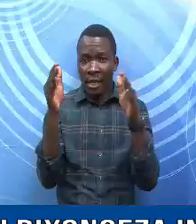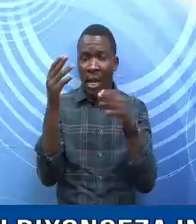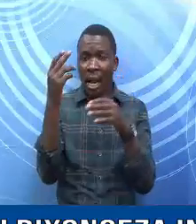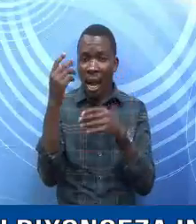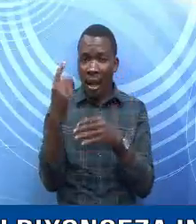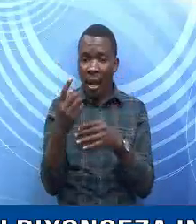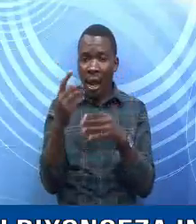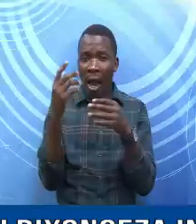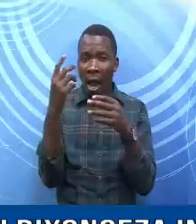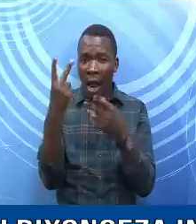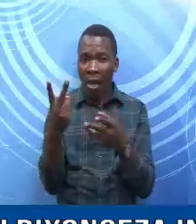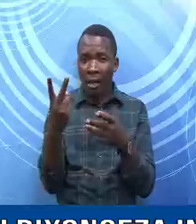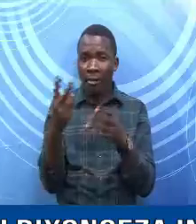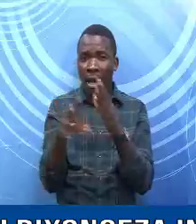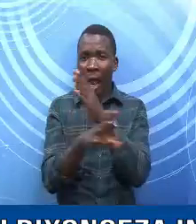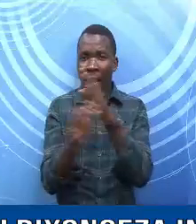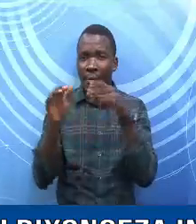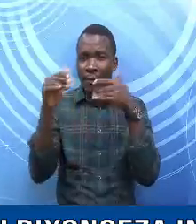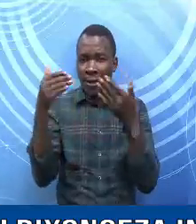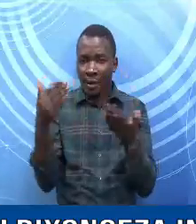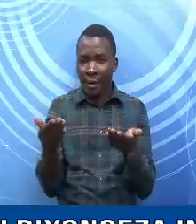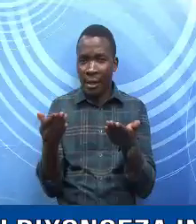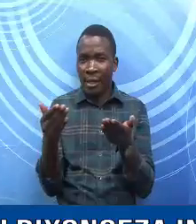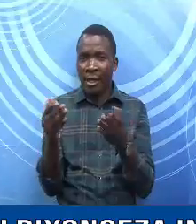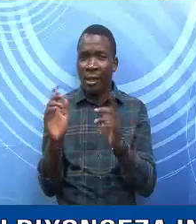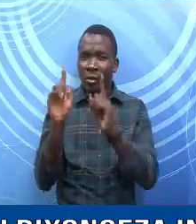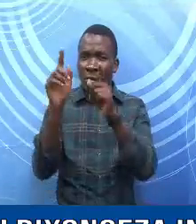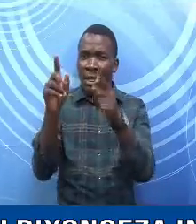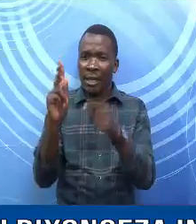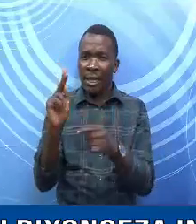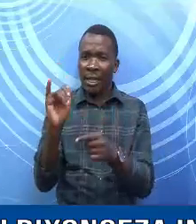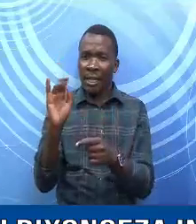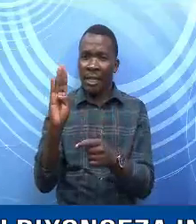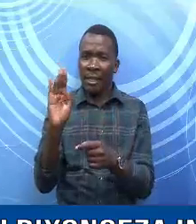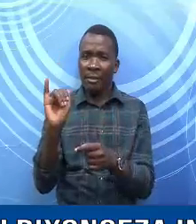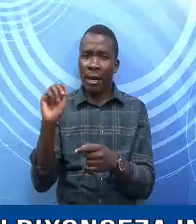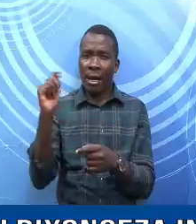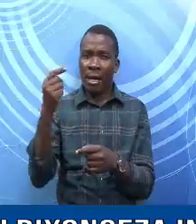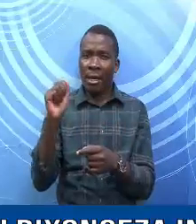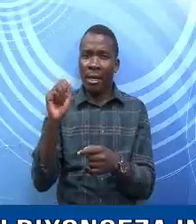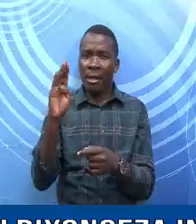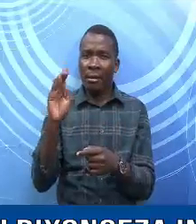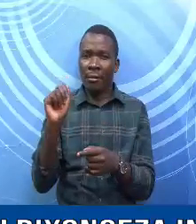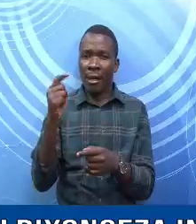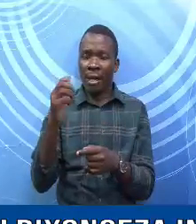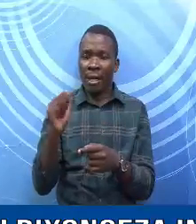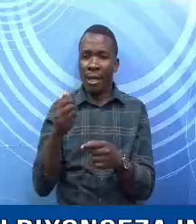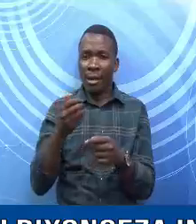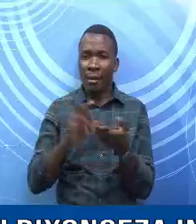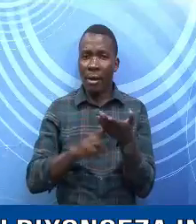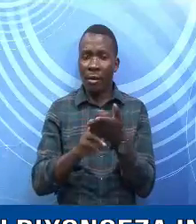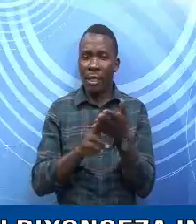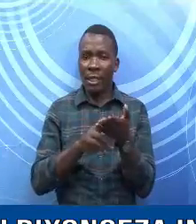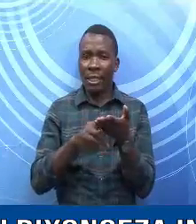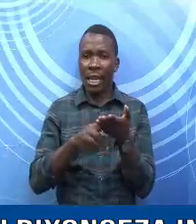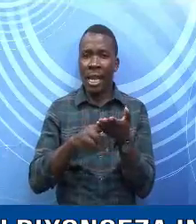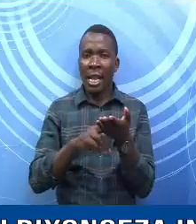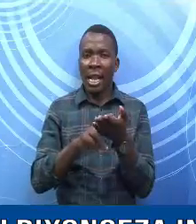gute, bandinganya gutya tujya kibagabaga tujyaho bose baramakanira bafata impapuro z'impimbano